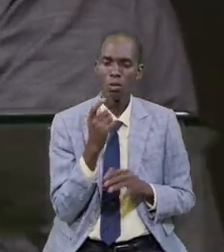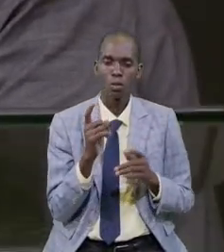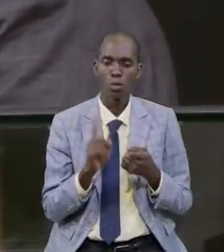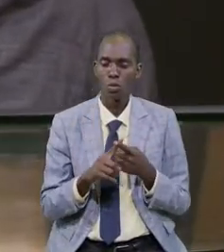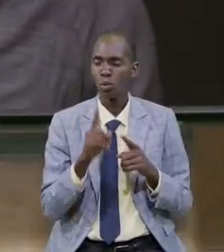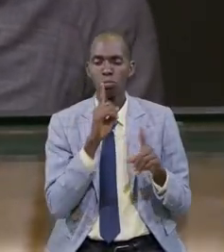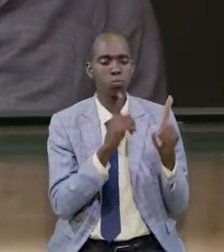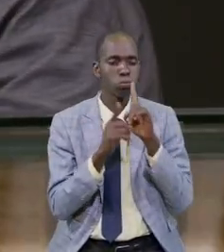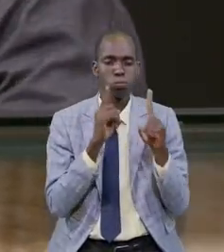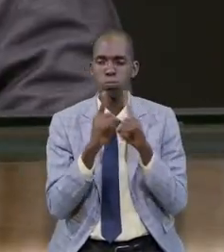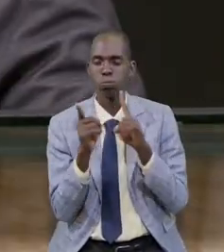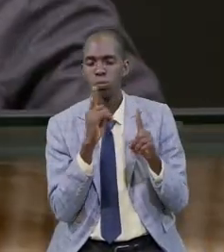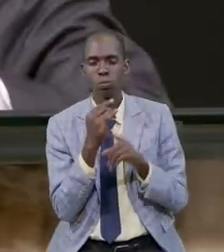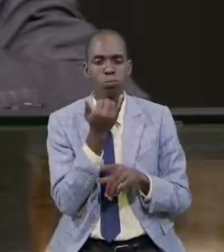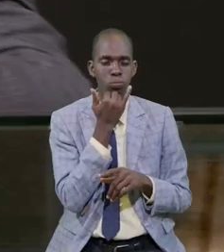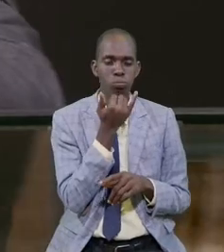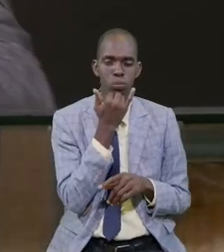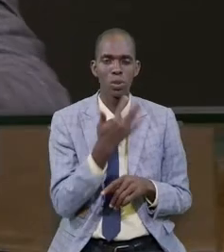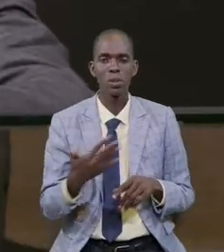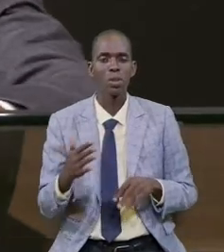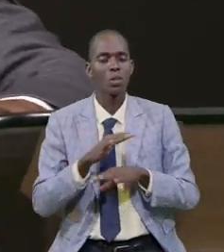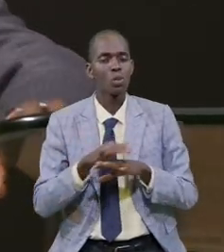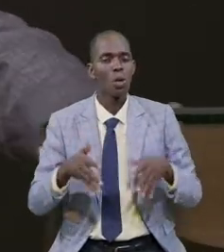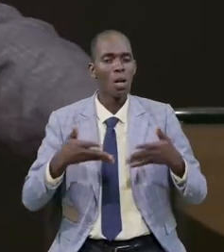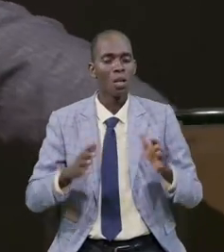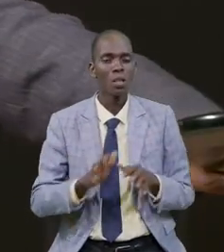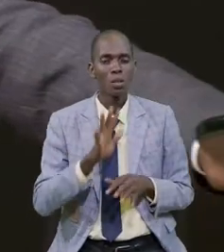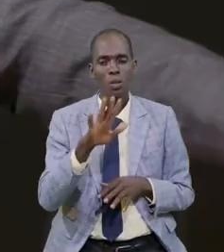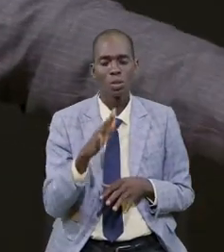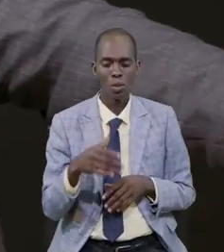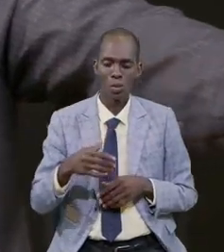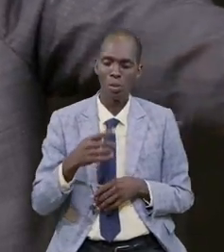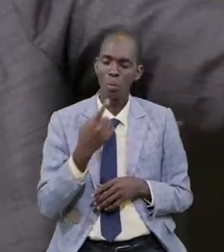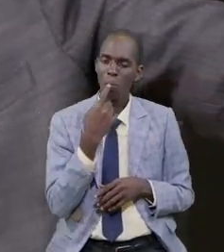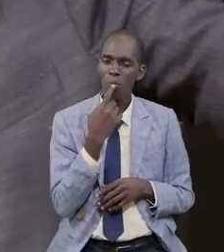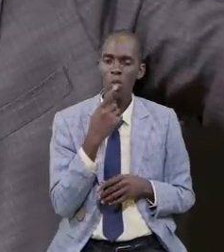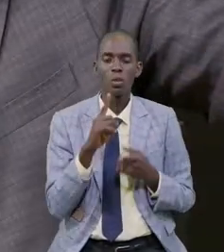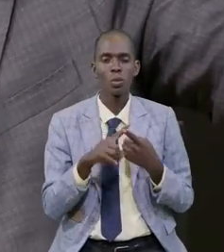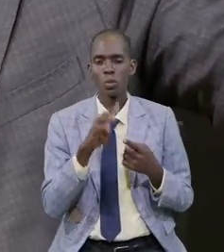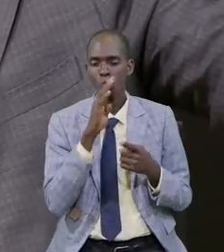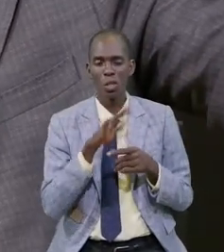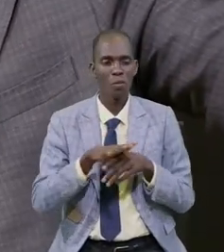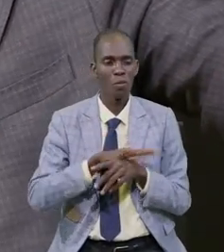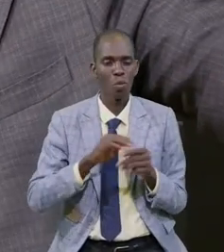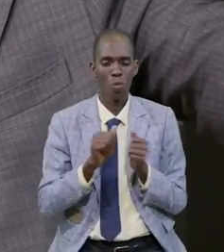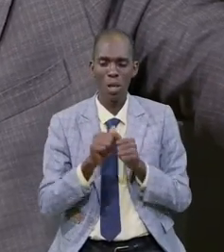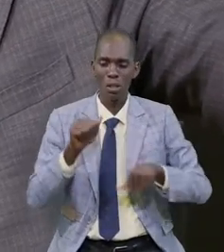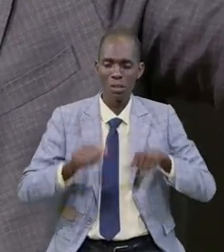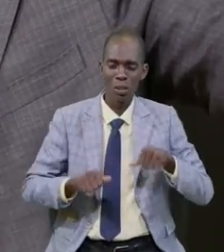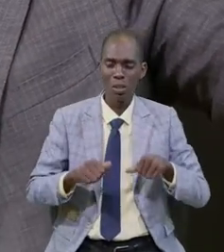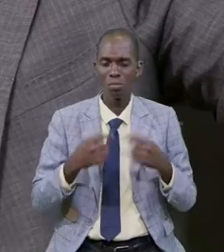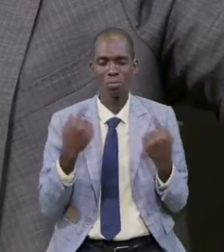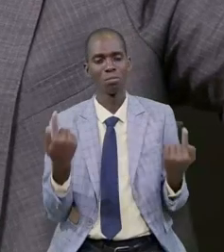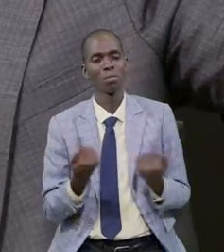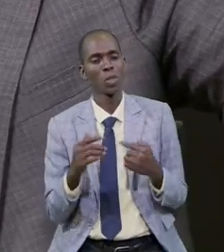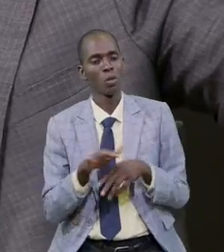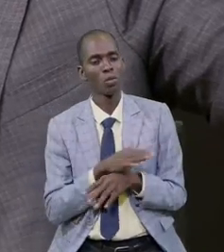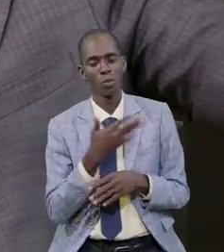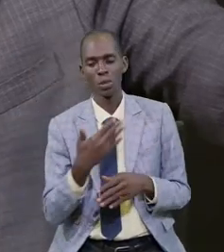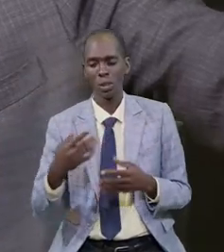langue d'être si influencée par le doute, la sensualité, par le monde et les choses qui vous